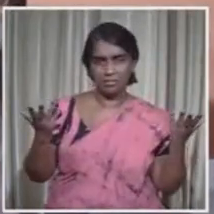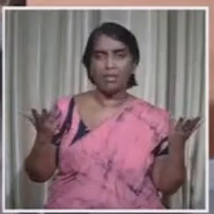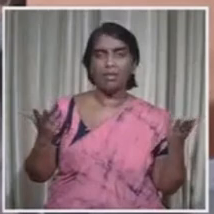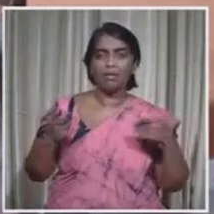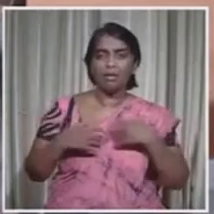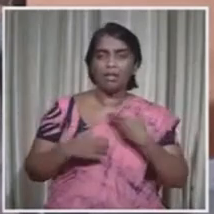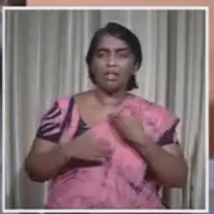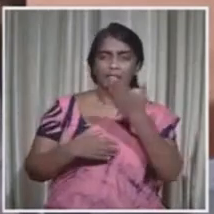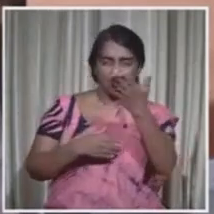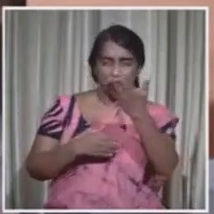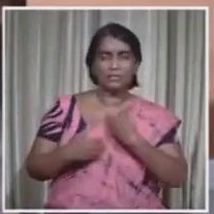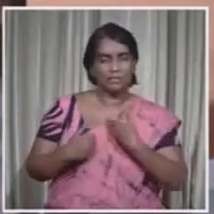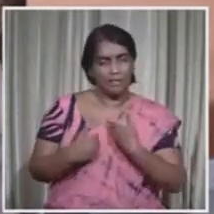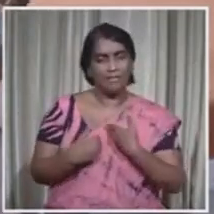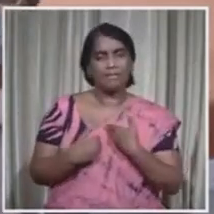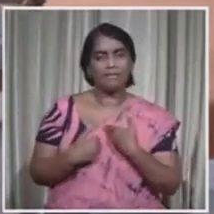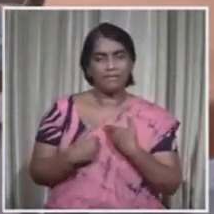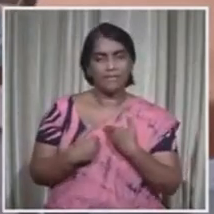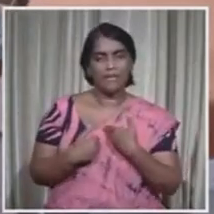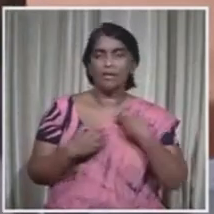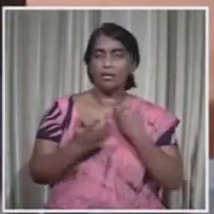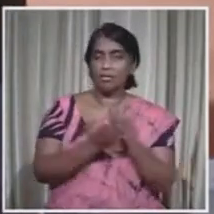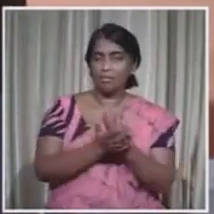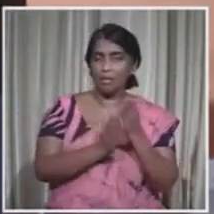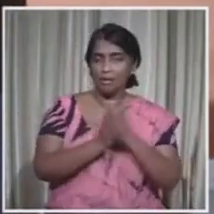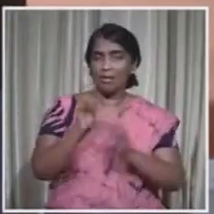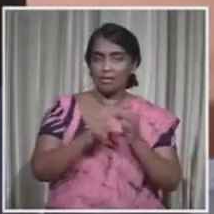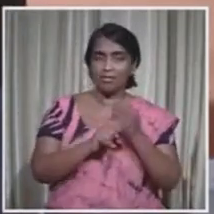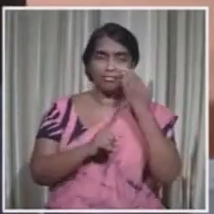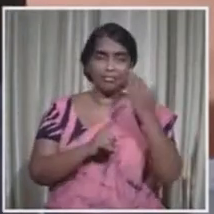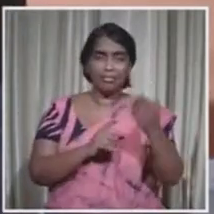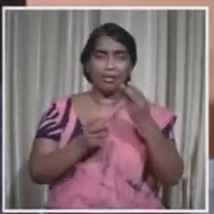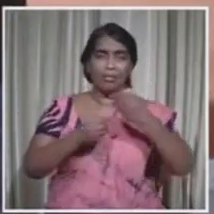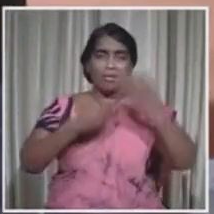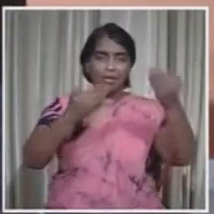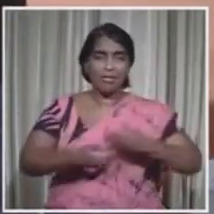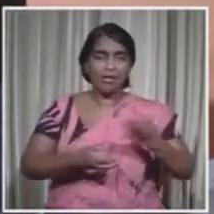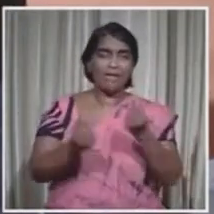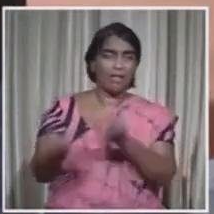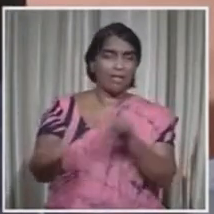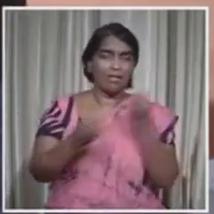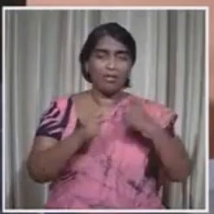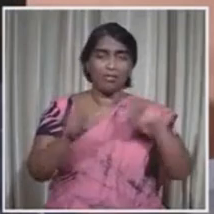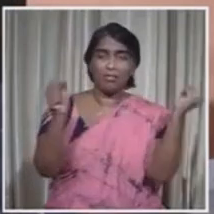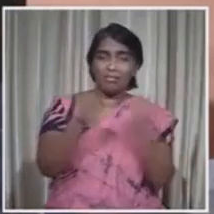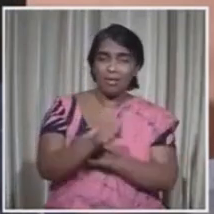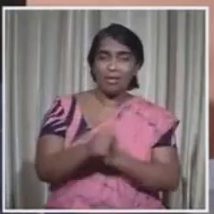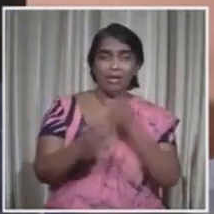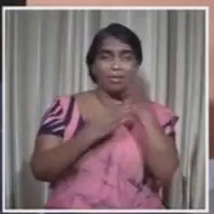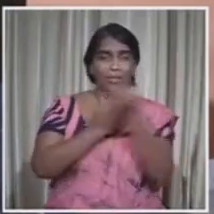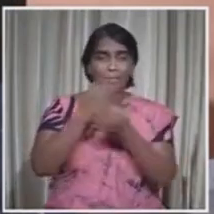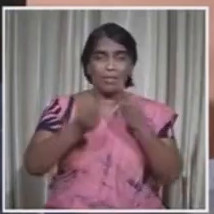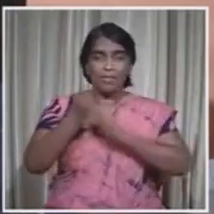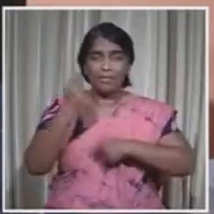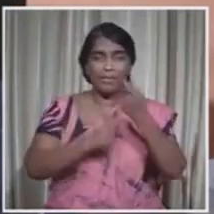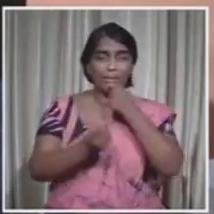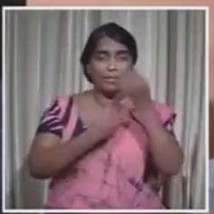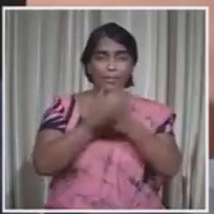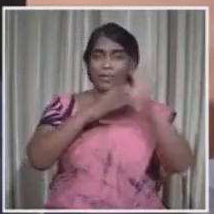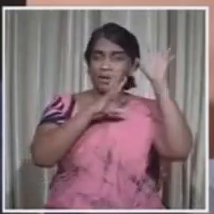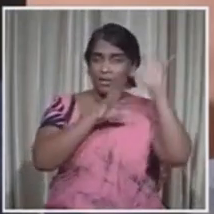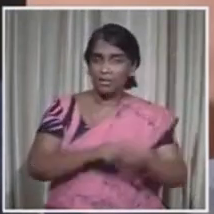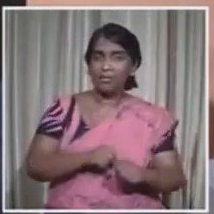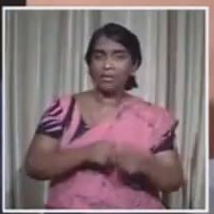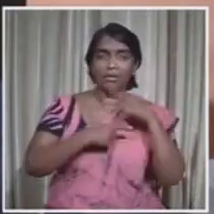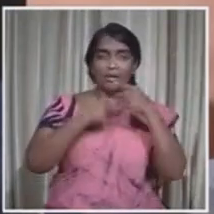අප්‍රසාදය අපිටත් තියෙනවා. මොකද මේ පොහොට්ටුවේ මන්ත්‍රීවරු ගත්තම පස් කපණේ වුණොයි, වැලි අදිනේ වුණොයි, මිනි මරණේ වුණොයි, කුඩු විකුණුනේ වුණොයි, කුඩු ගේනේ වුණොයි,